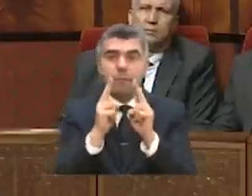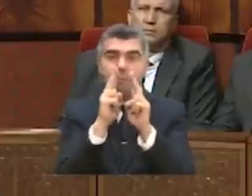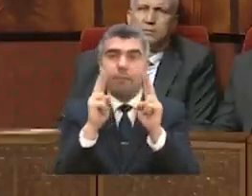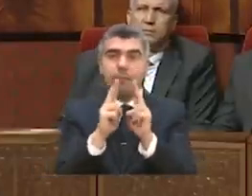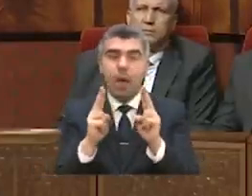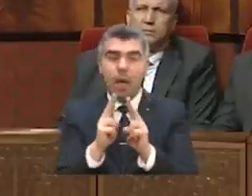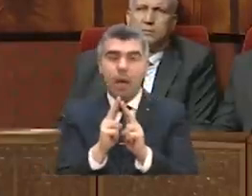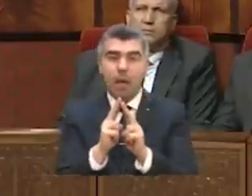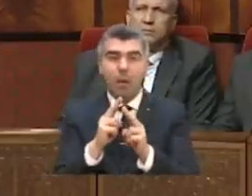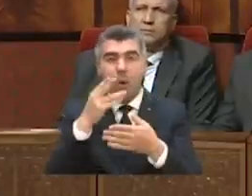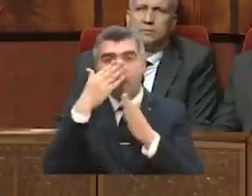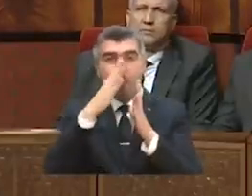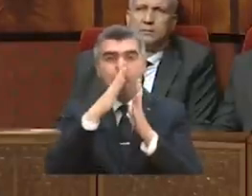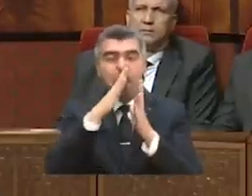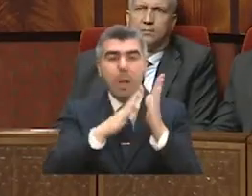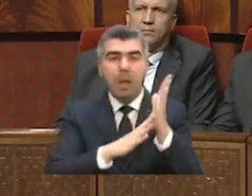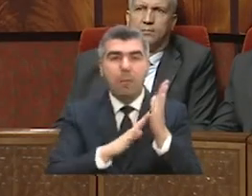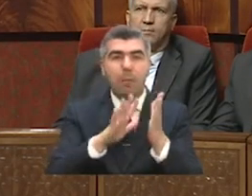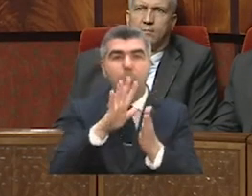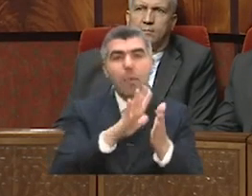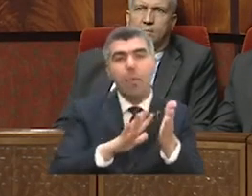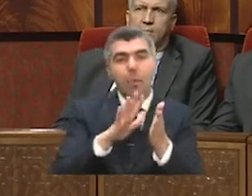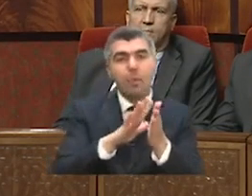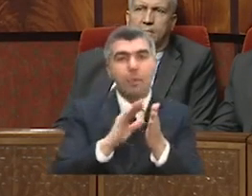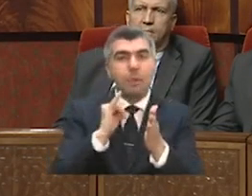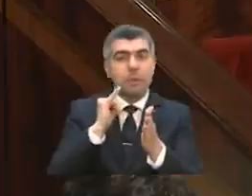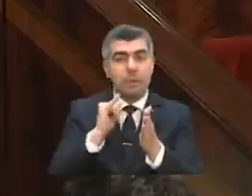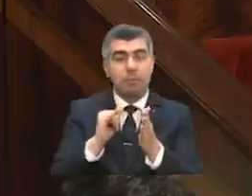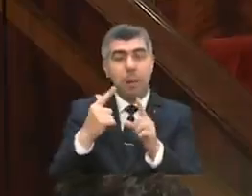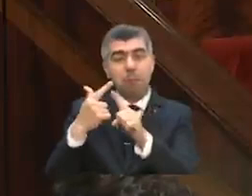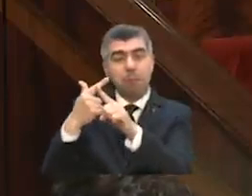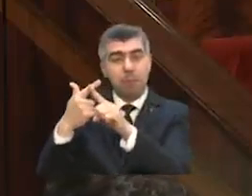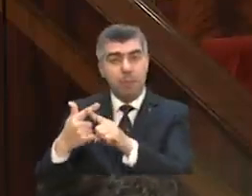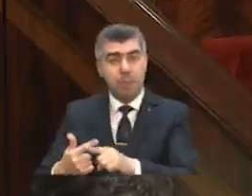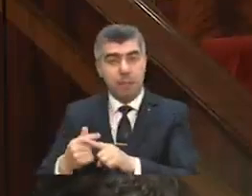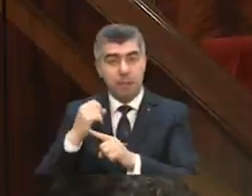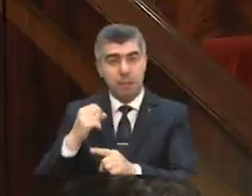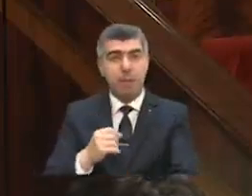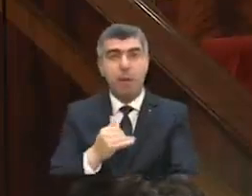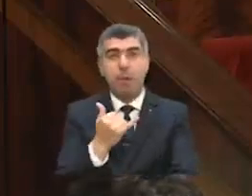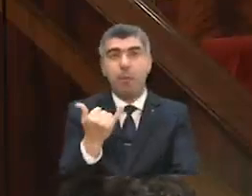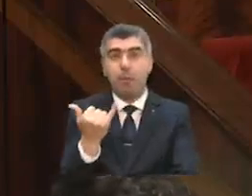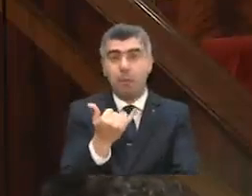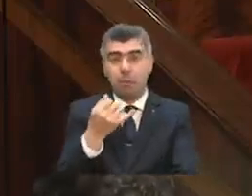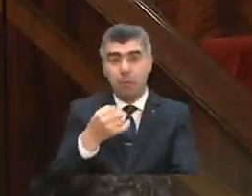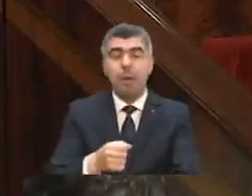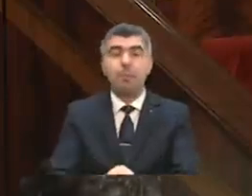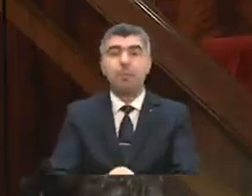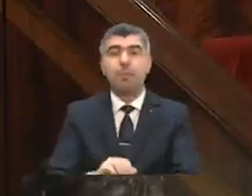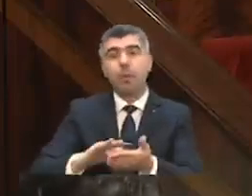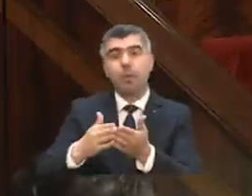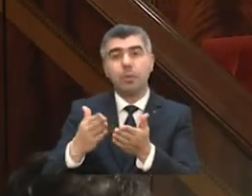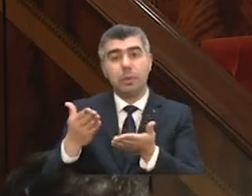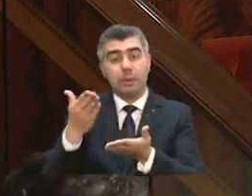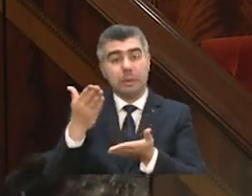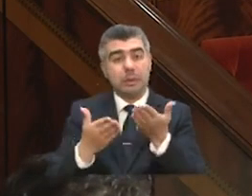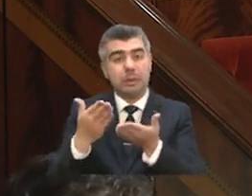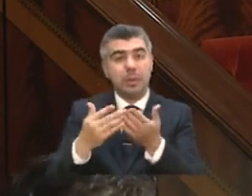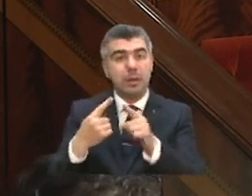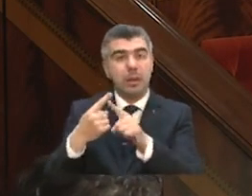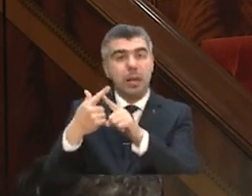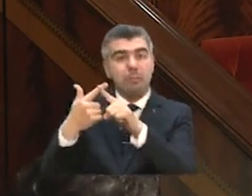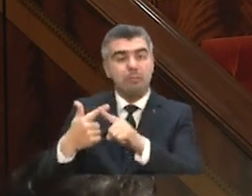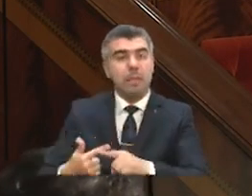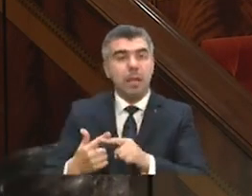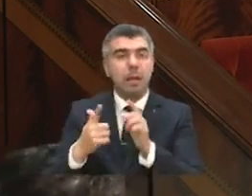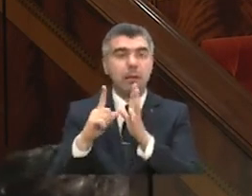يستقيم إلا مع استدامة ماليتنا العمومية، فالحكومة حريصة على الحرص على ضمان توازنات قانون المالية من